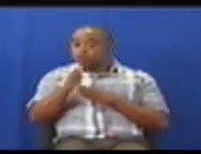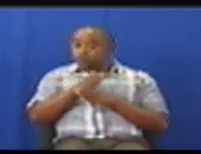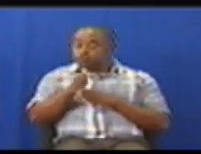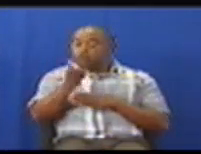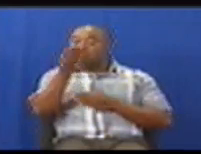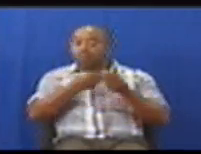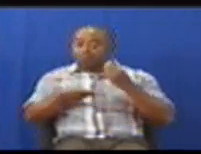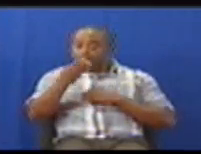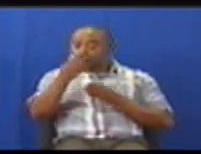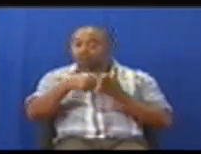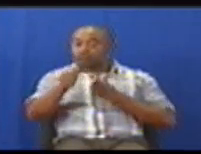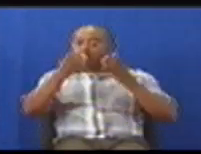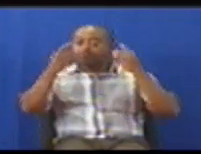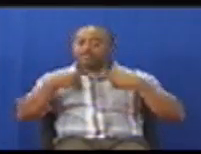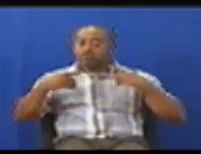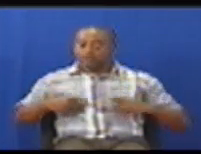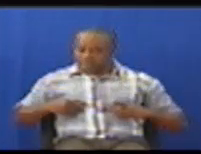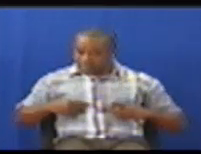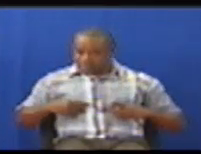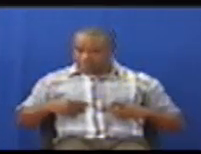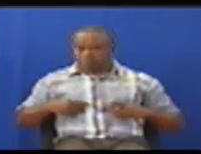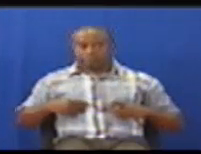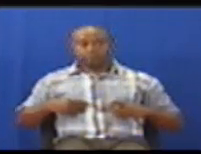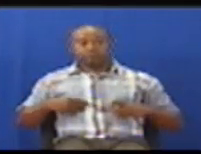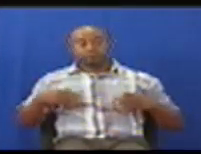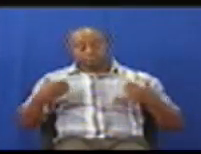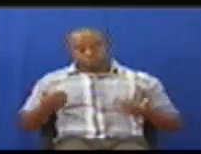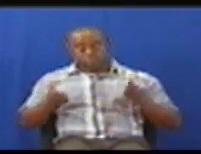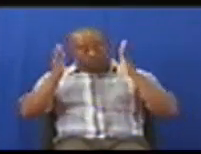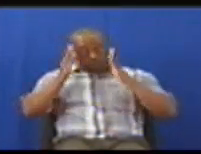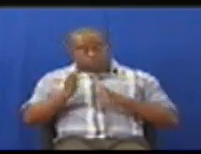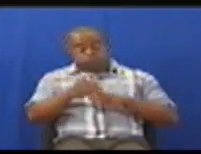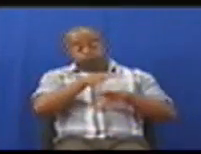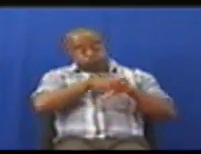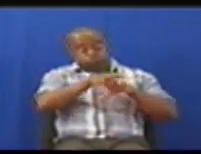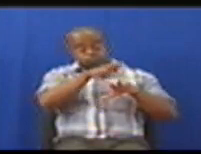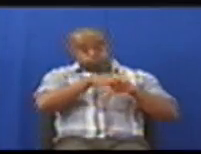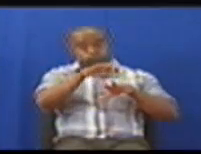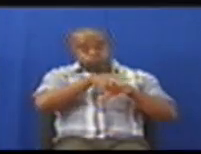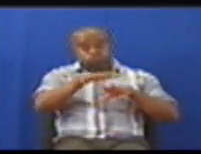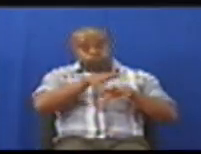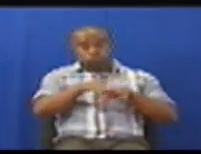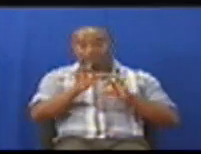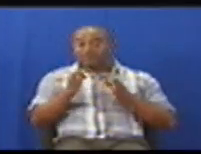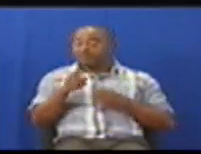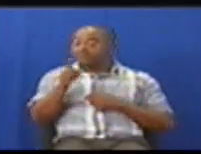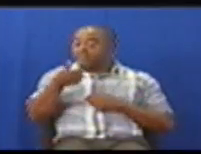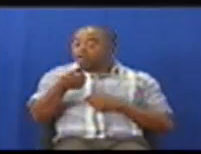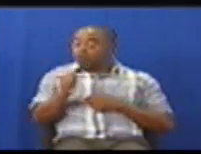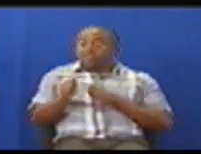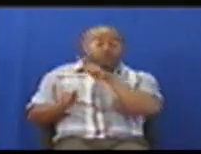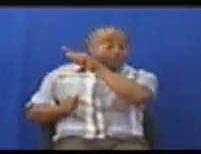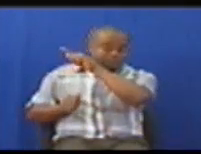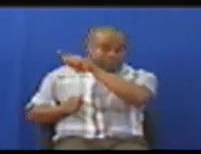posho ya madiwani. Mheshimiwa Masaba alieleza namna ambavyo yeye halmashauri